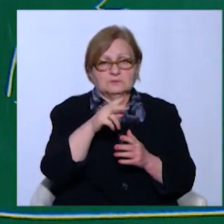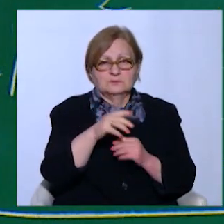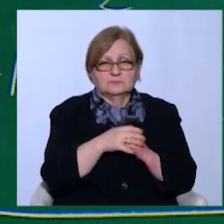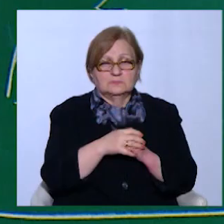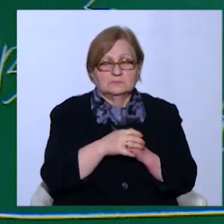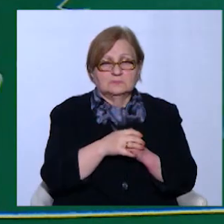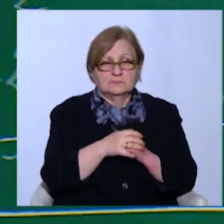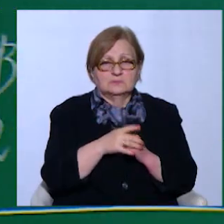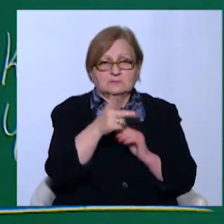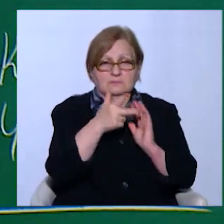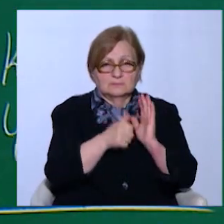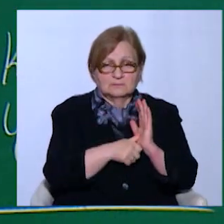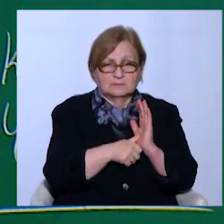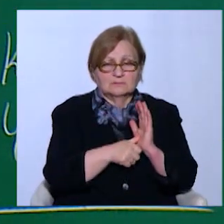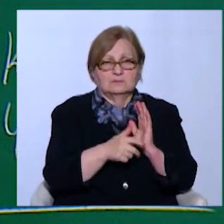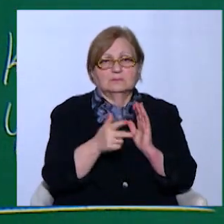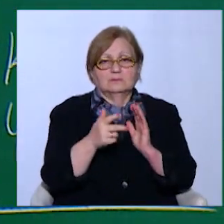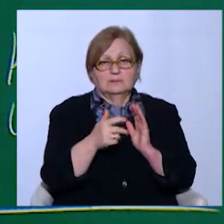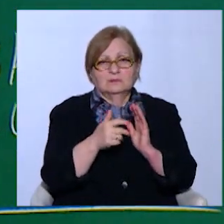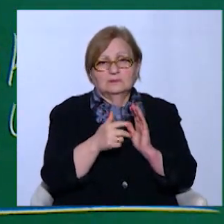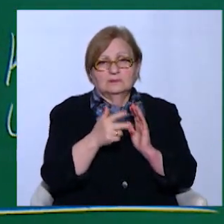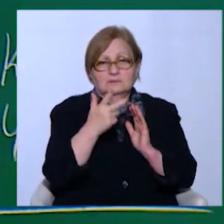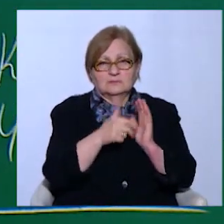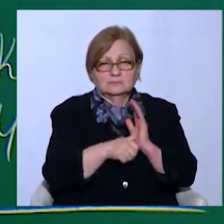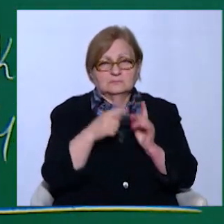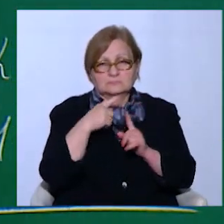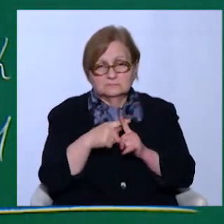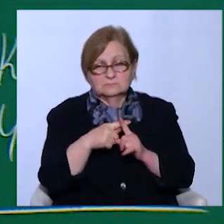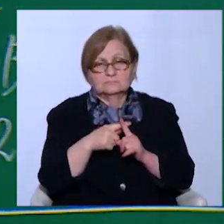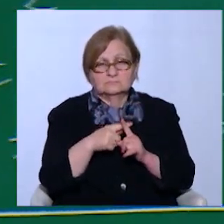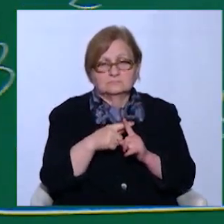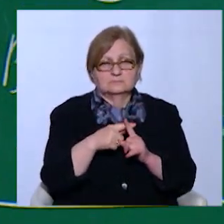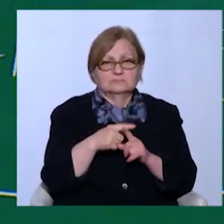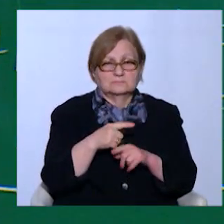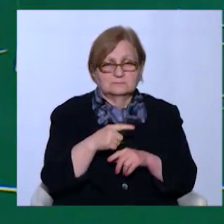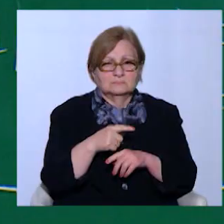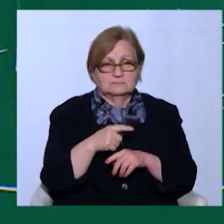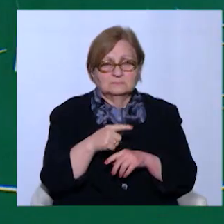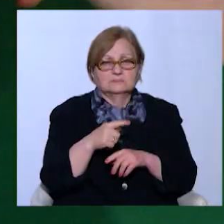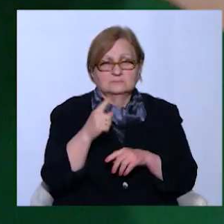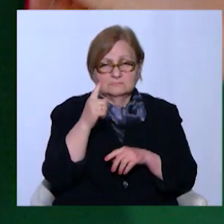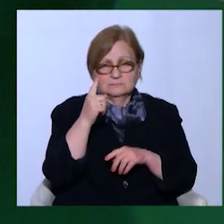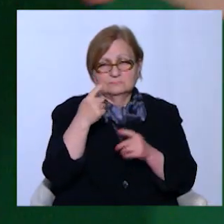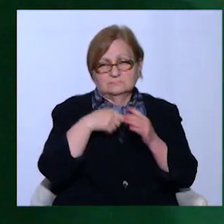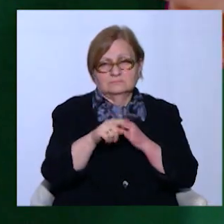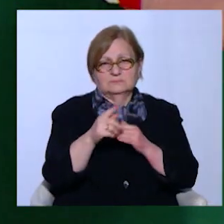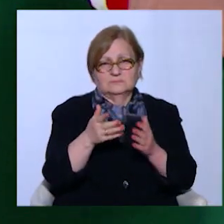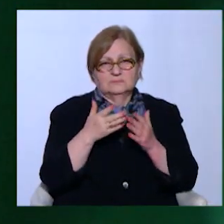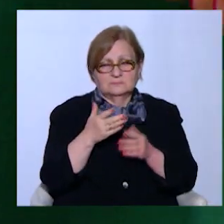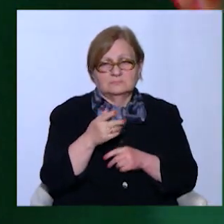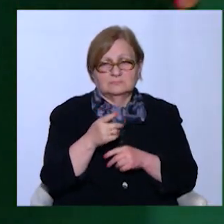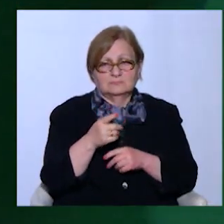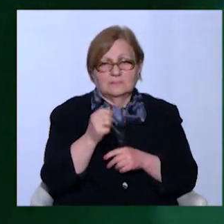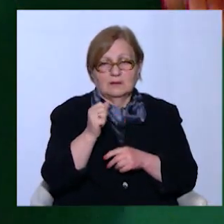6-ის კვადრატი არის 36, 8-ის კვადრატი 64, 36-ზე 64 მიუმატოთ არის 100 და გამოვიდა